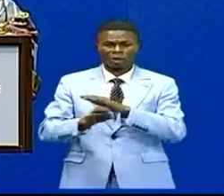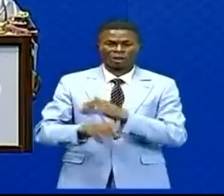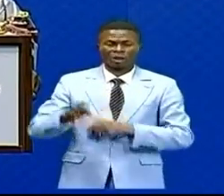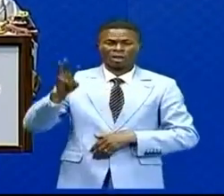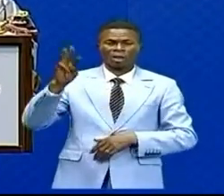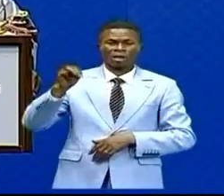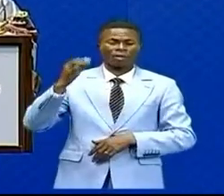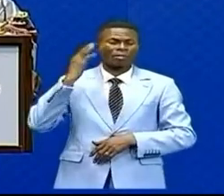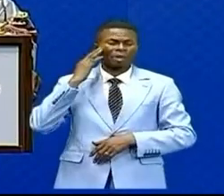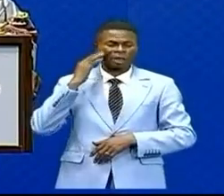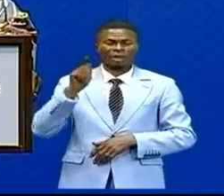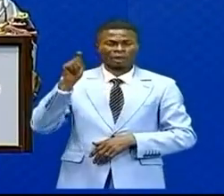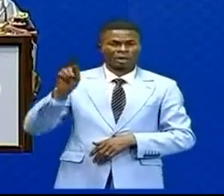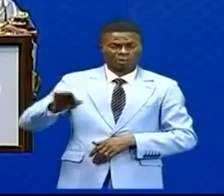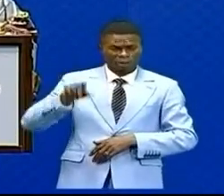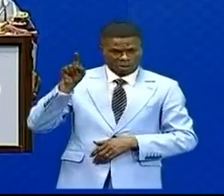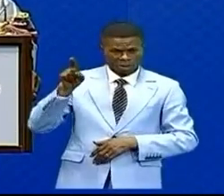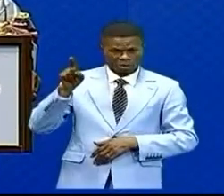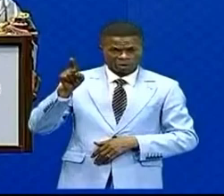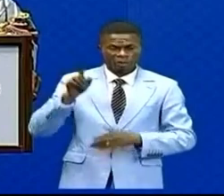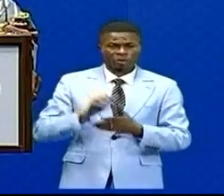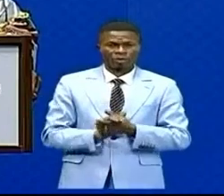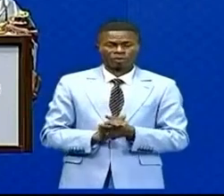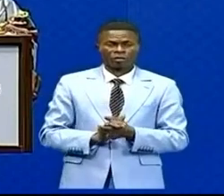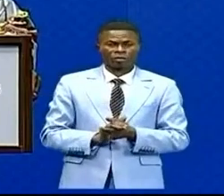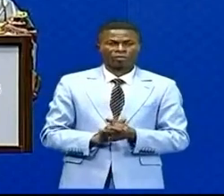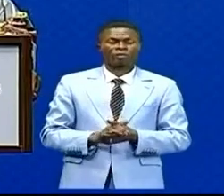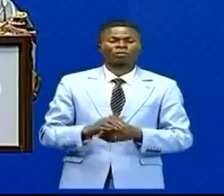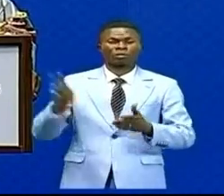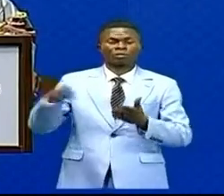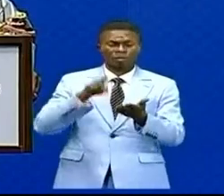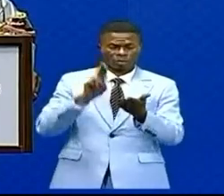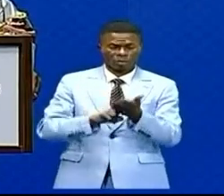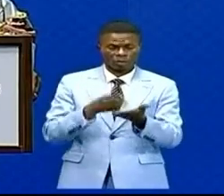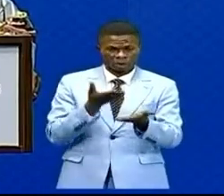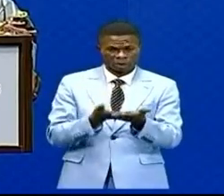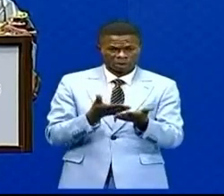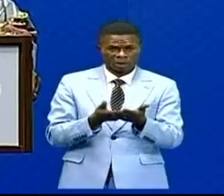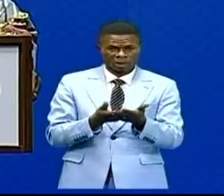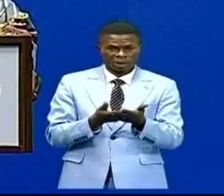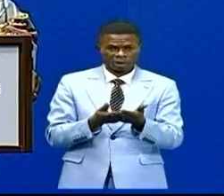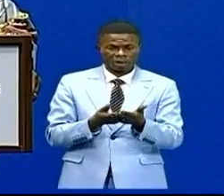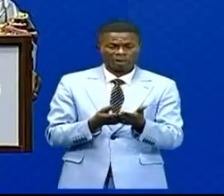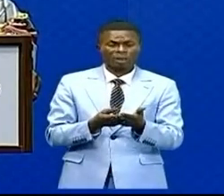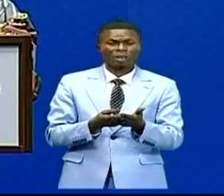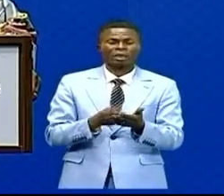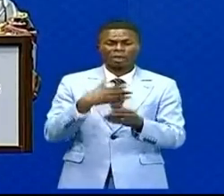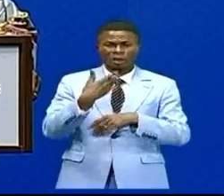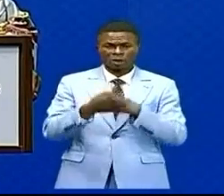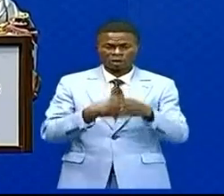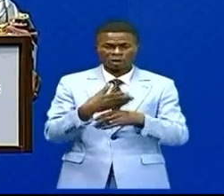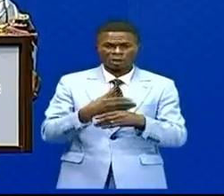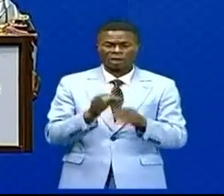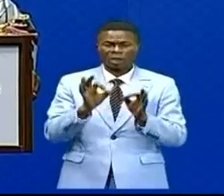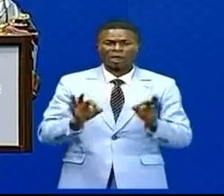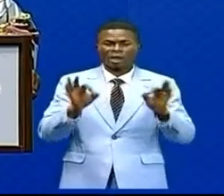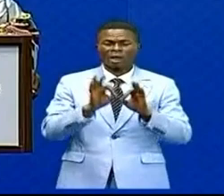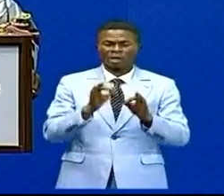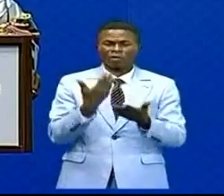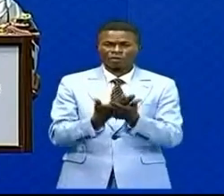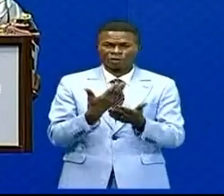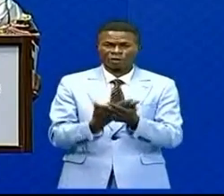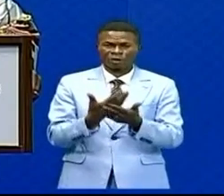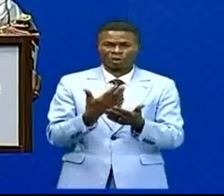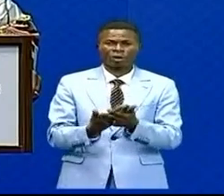de Turquie. En marge de cette signature, il s'est dégagé la nécessité et l'urgence notamment